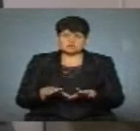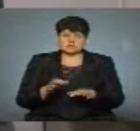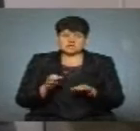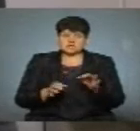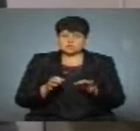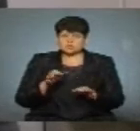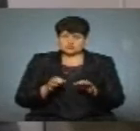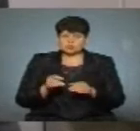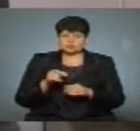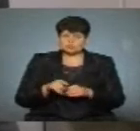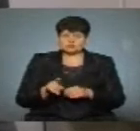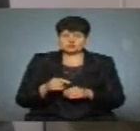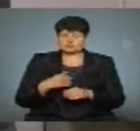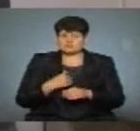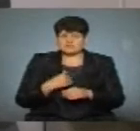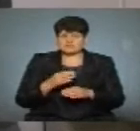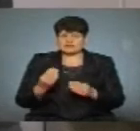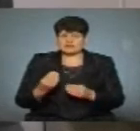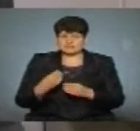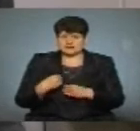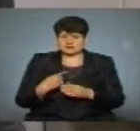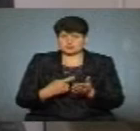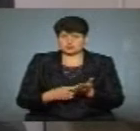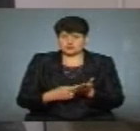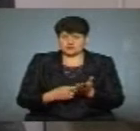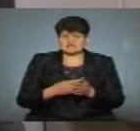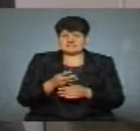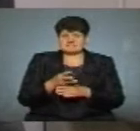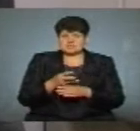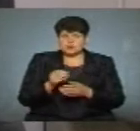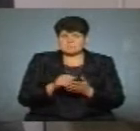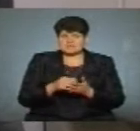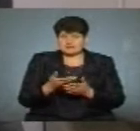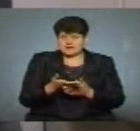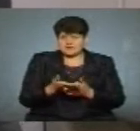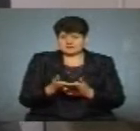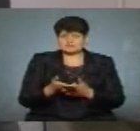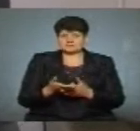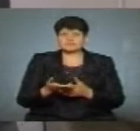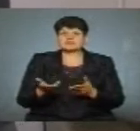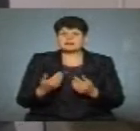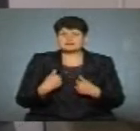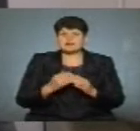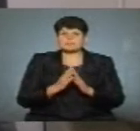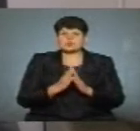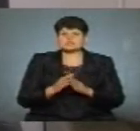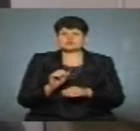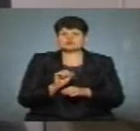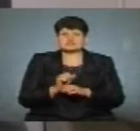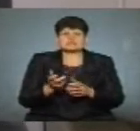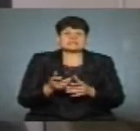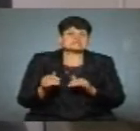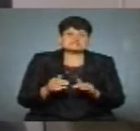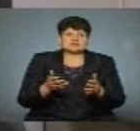суду, тому що мені не надали доказів, тобто відеоматеріалів, де мене просять припинити якісь там